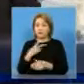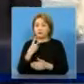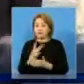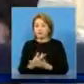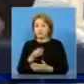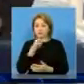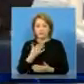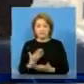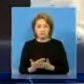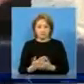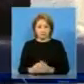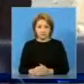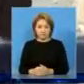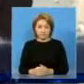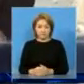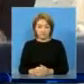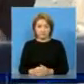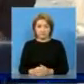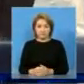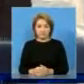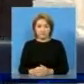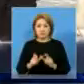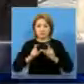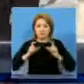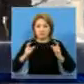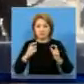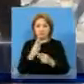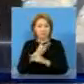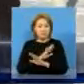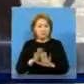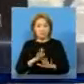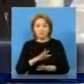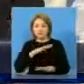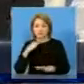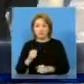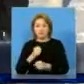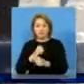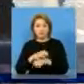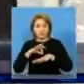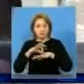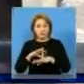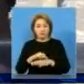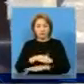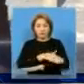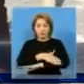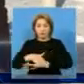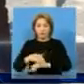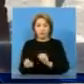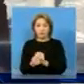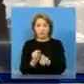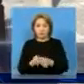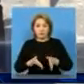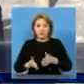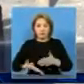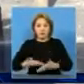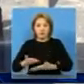Шүкір. Анау мынау індетке қарамастан, пандемияға қарамастан біраз жұмыс атқарылған екен биылдың өзінде де. Көшелерімді біраз асфальт салды, тротуар